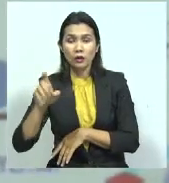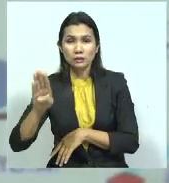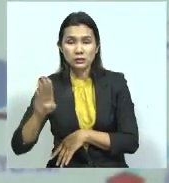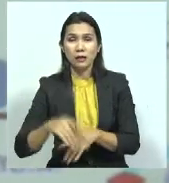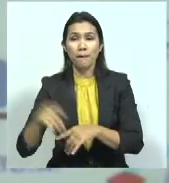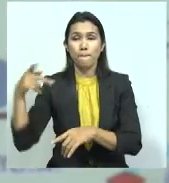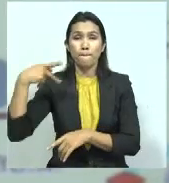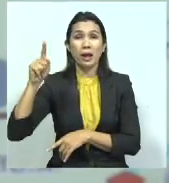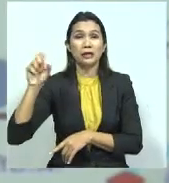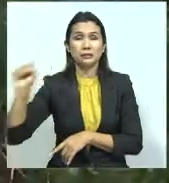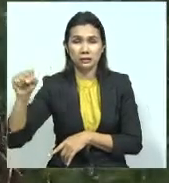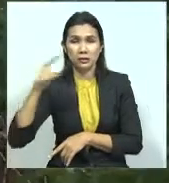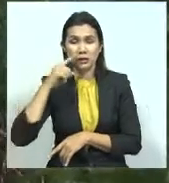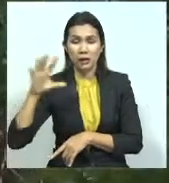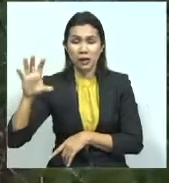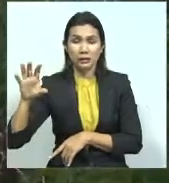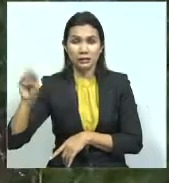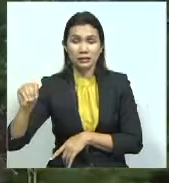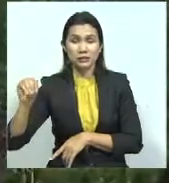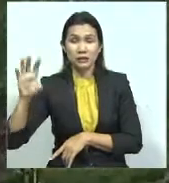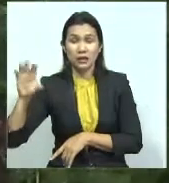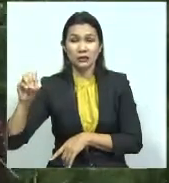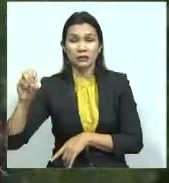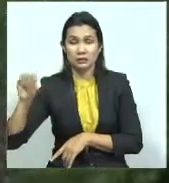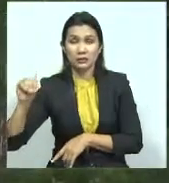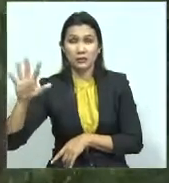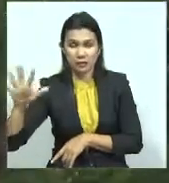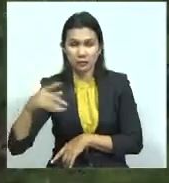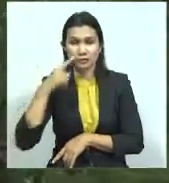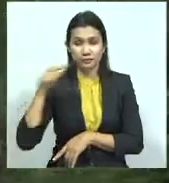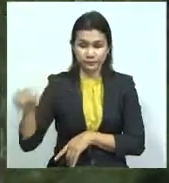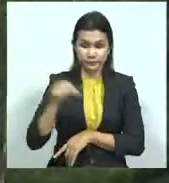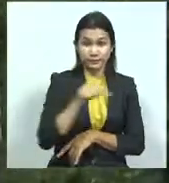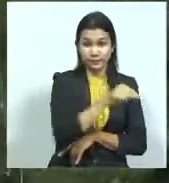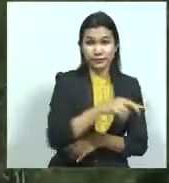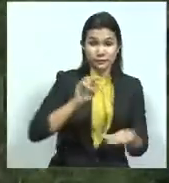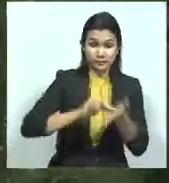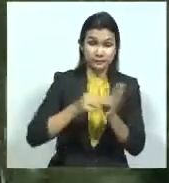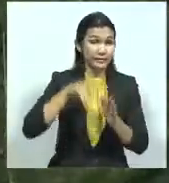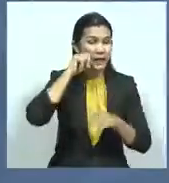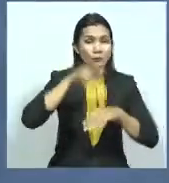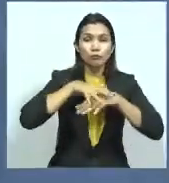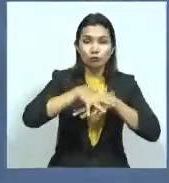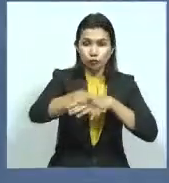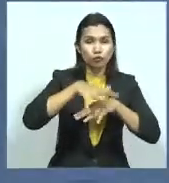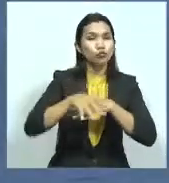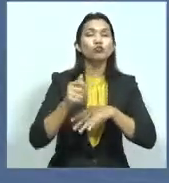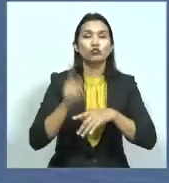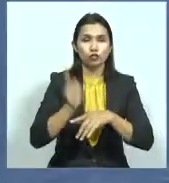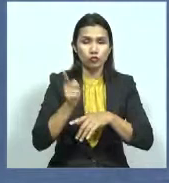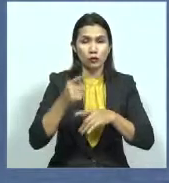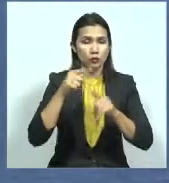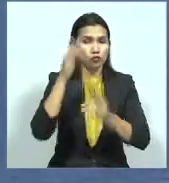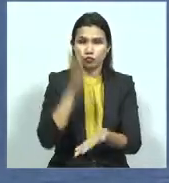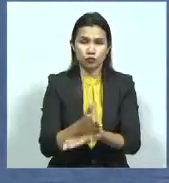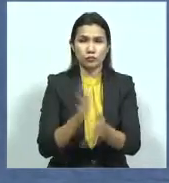และป่าสักเหลือ45ล้านลูกบาศก์เมตรแต่ก็ยืนยันว่าจะไม่งดส่งน้ำเกษตรกรจะยังมีน้ำใช้ในการเพาะปลูก